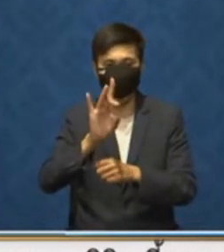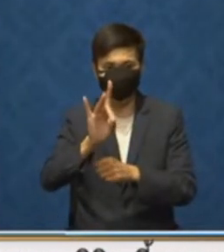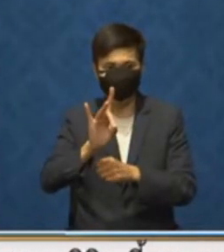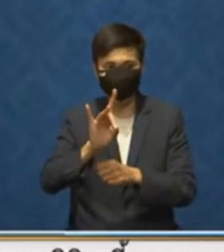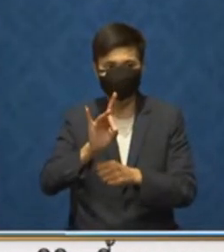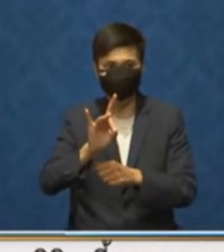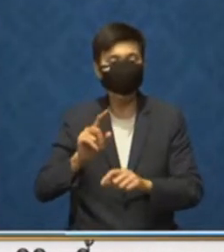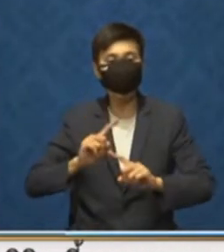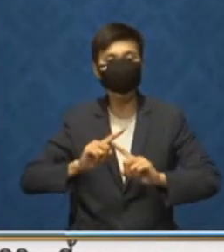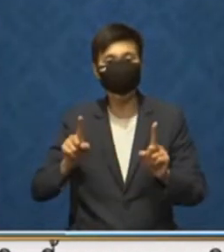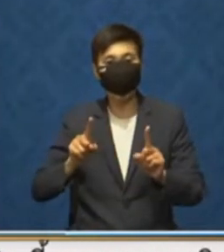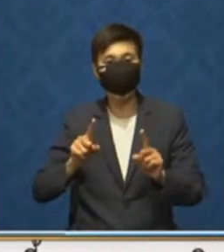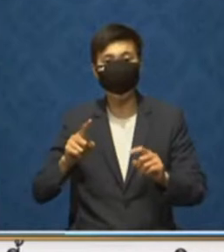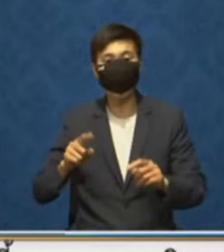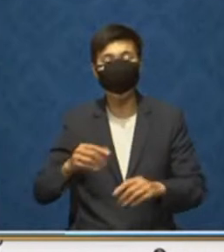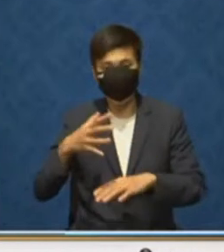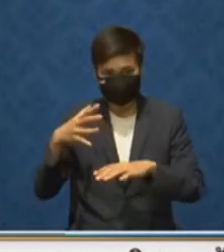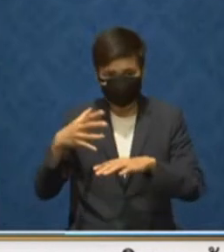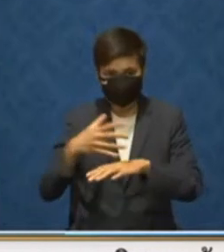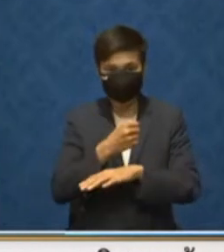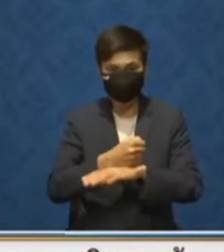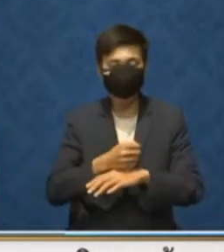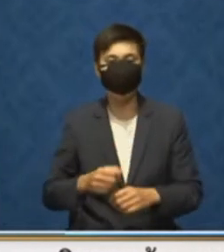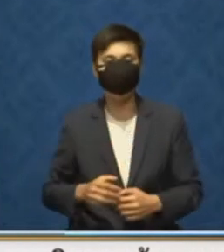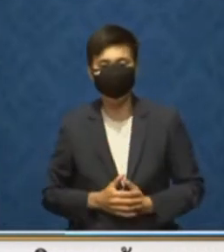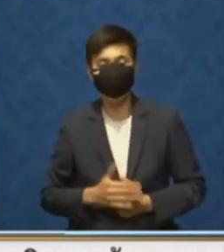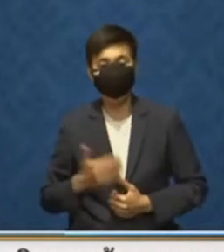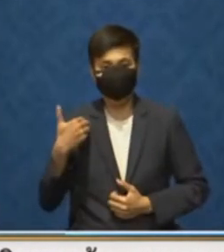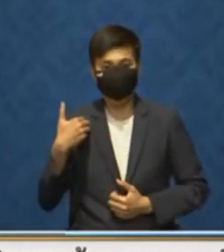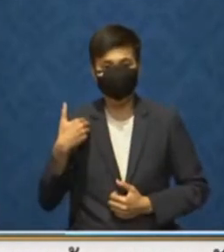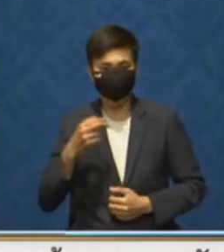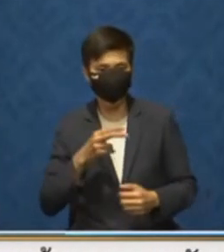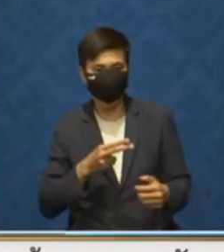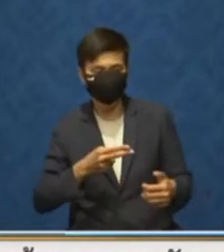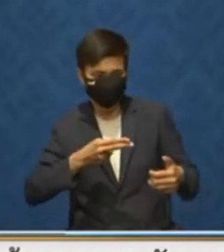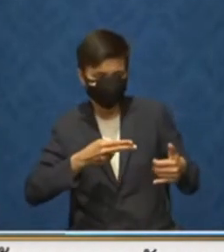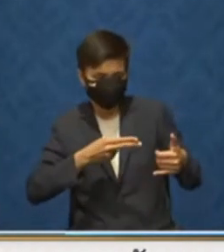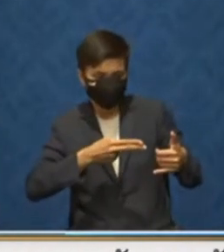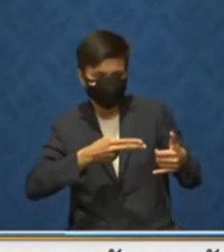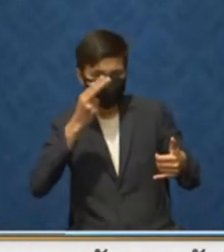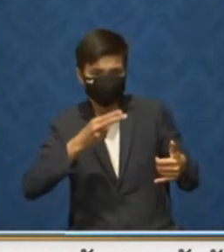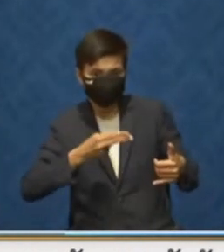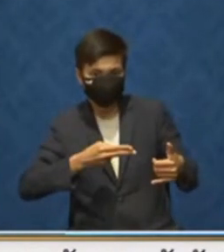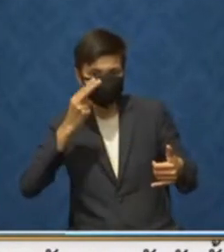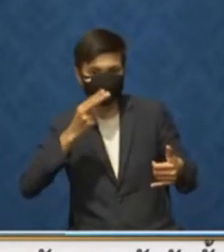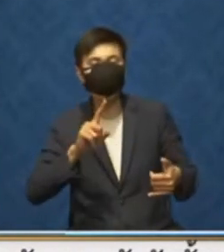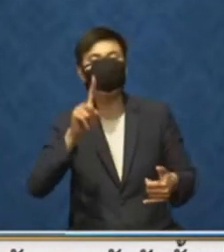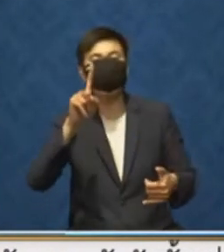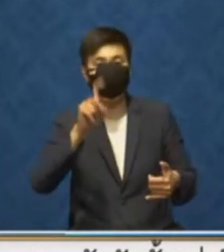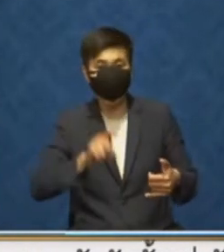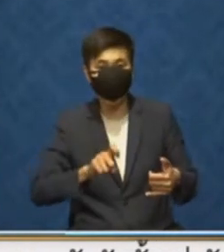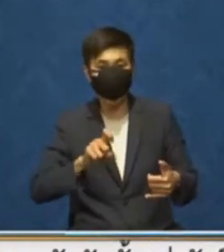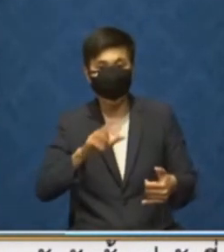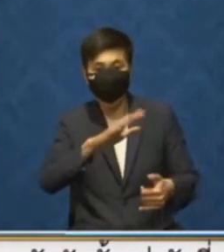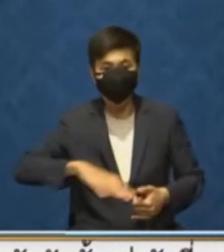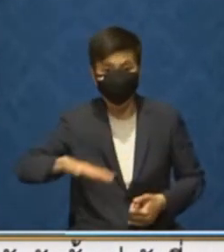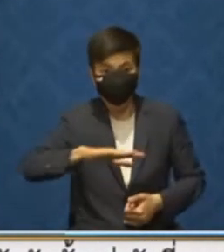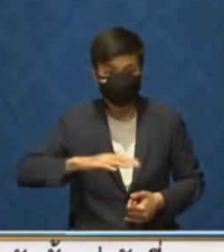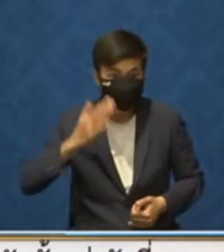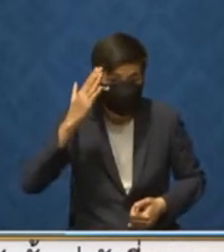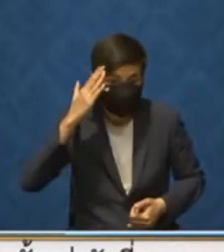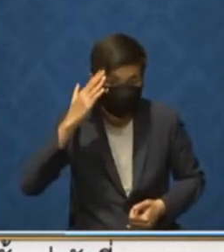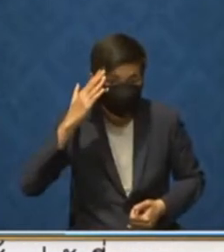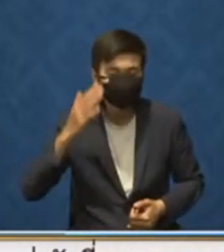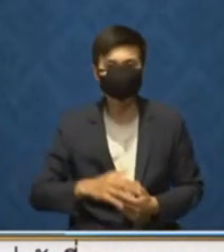กันเมืองยังจะเล่นต่อนะครับก็ถูกมือปืนในจริงเสียชีวิตสุขสันต์โอซ่าดีนะ